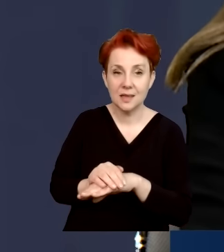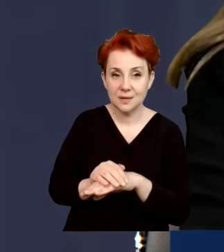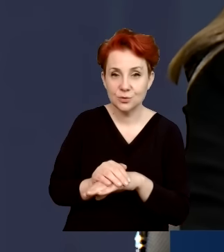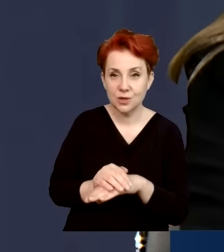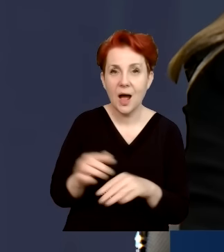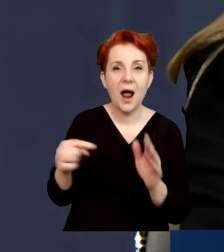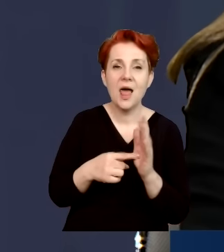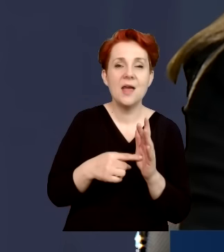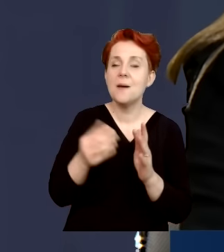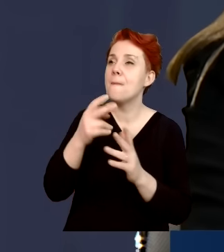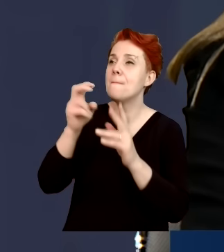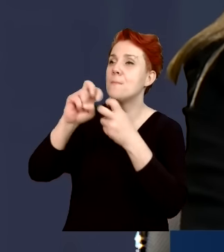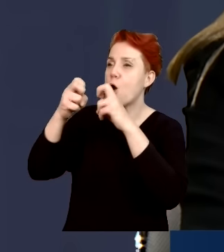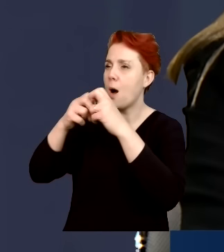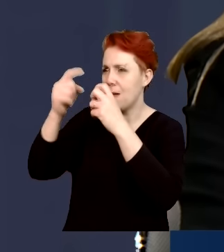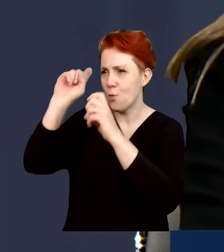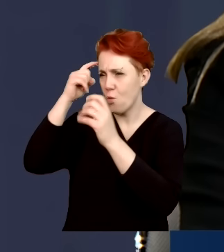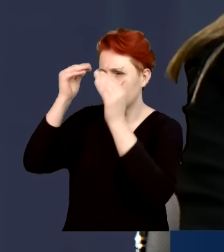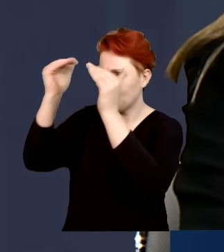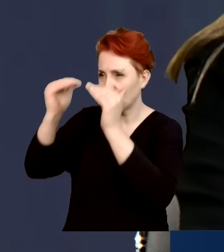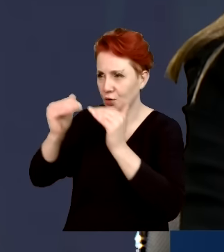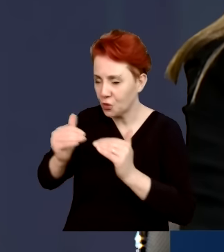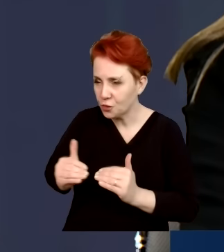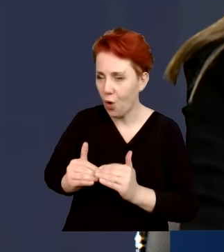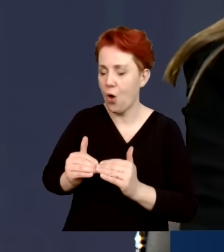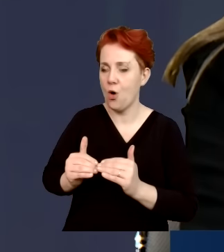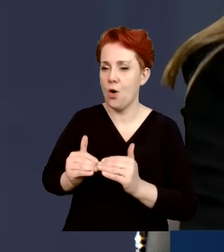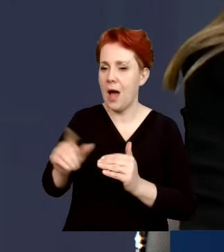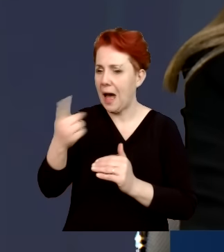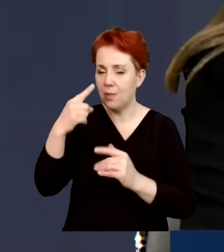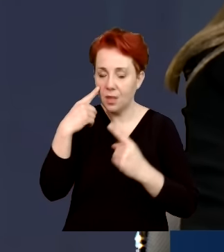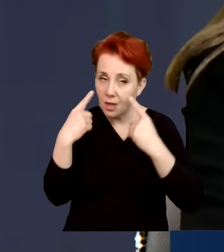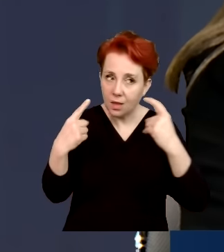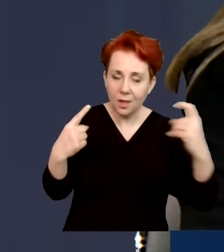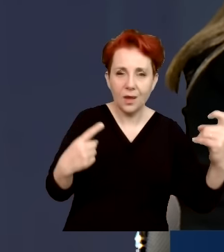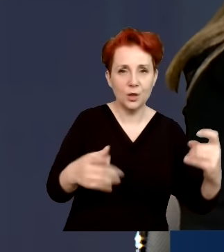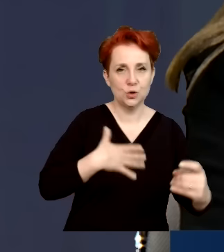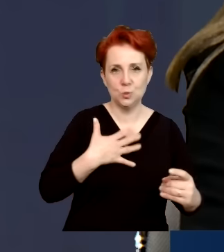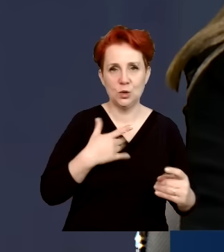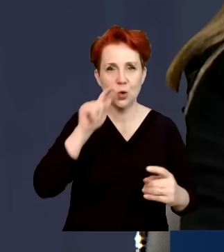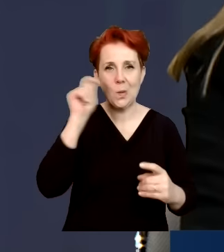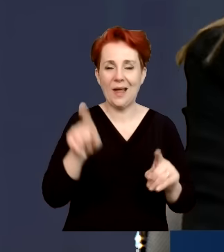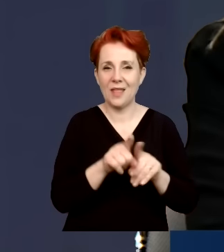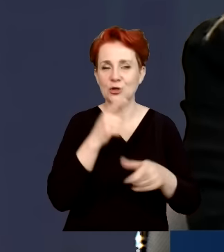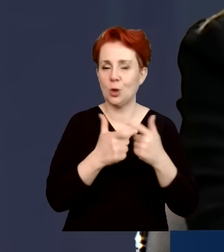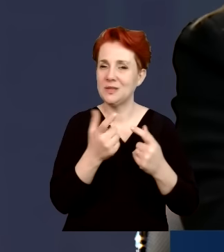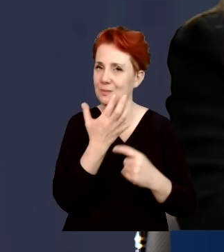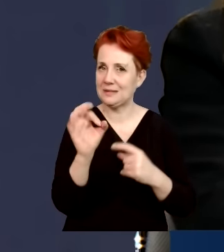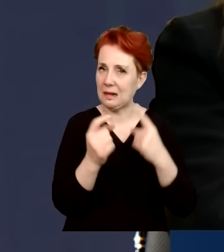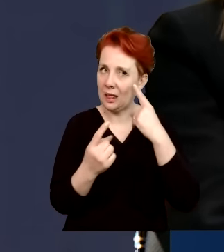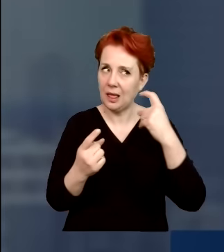meritum problemu, bo to właśnie chyba mam wrażenie, że właśnie strona ukraińska właśnie chce też odwracać uwagę od meritum problemu, no, że jednak jest to problem